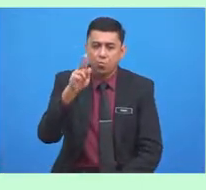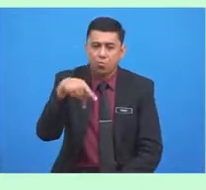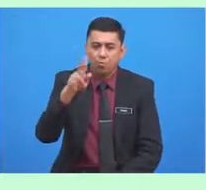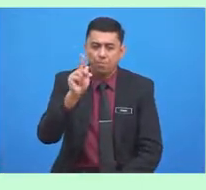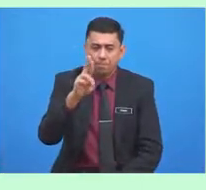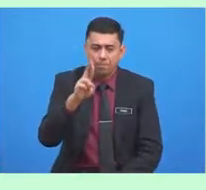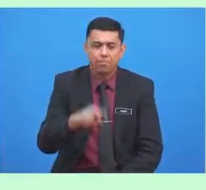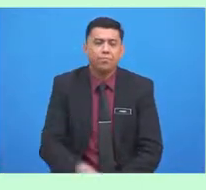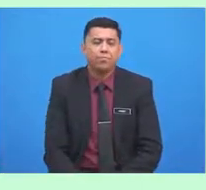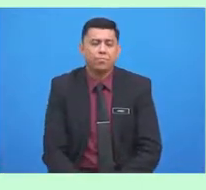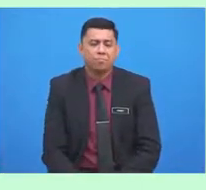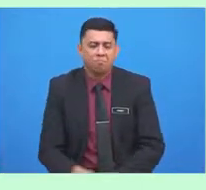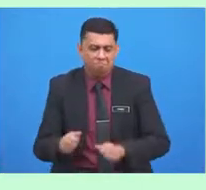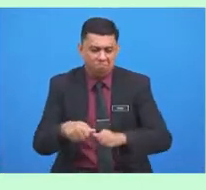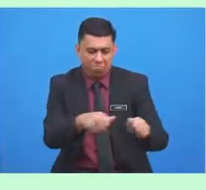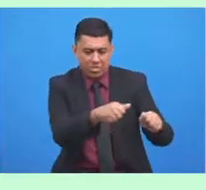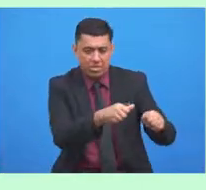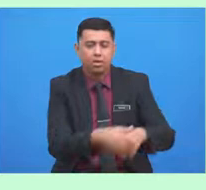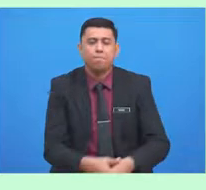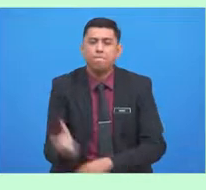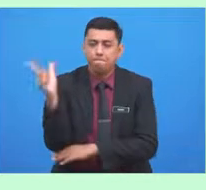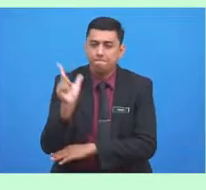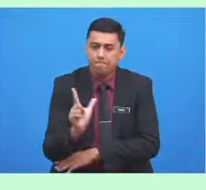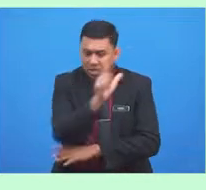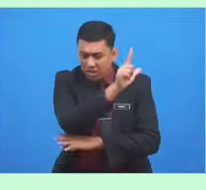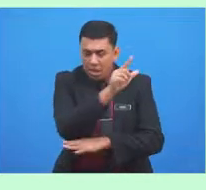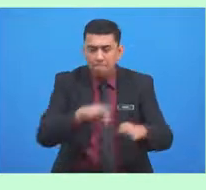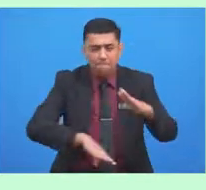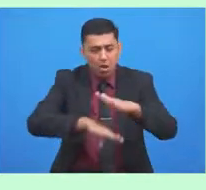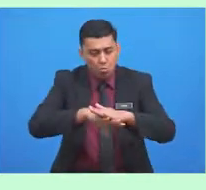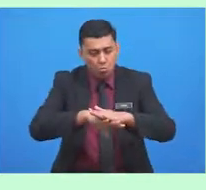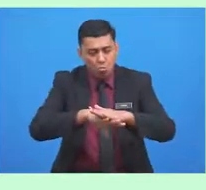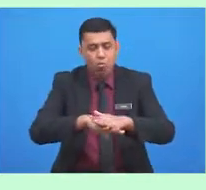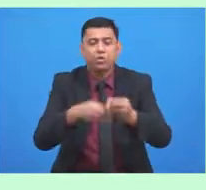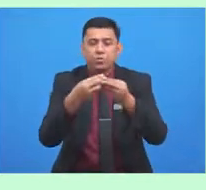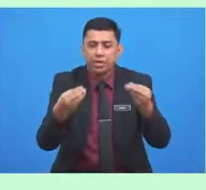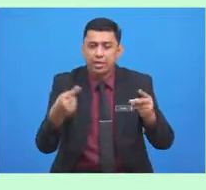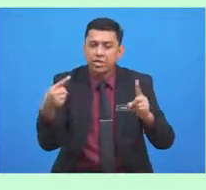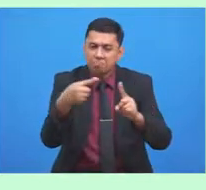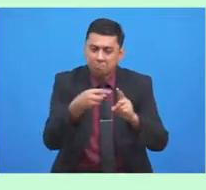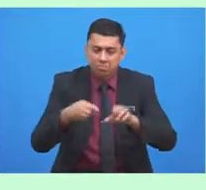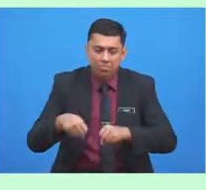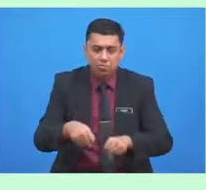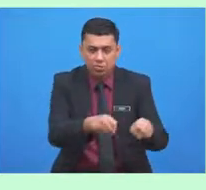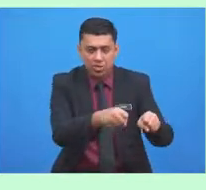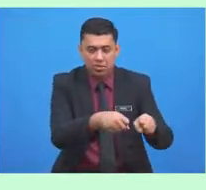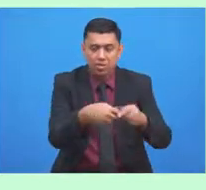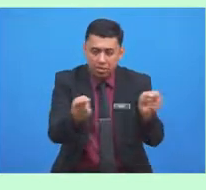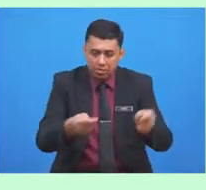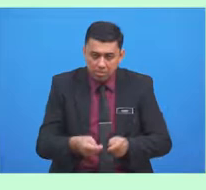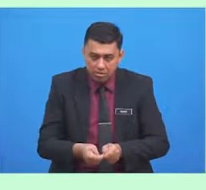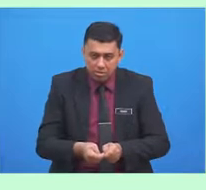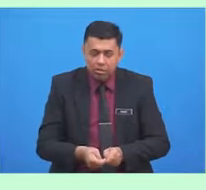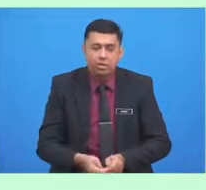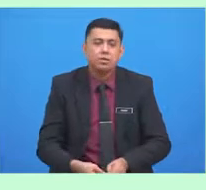air mengalir secara melintang sebagai aliran air bawah tanah menuju ke sungai, tasik dan